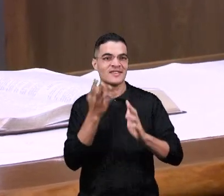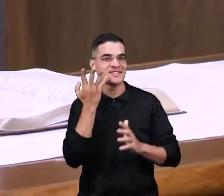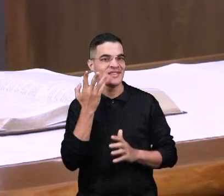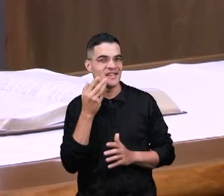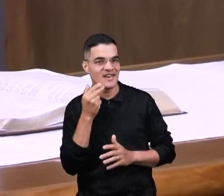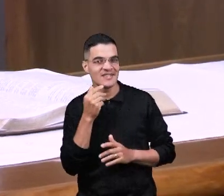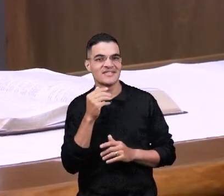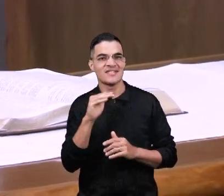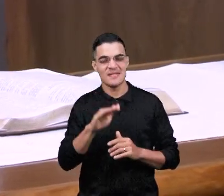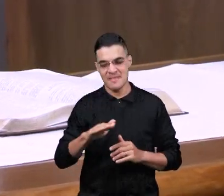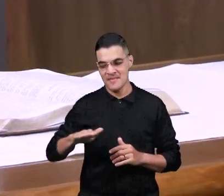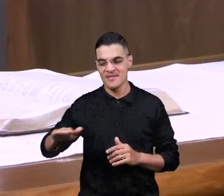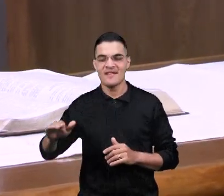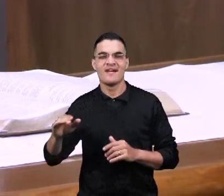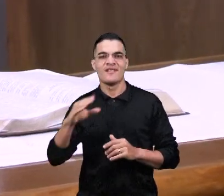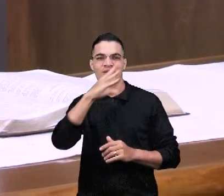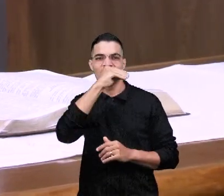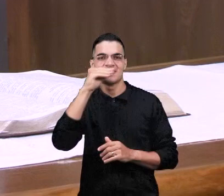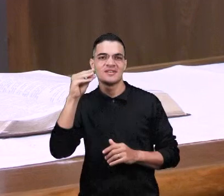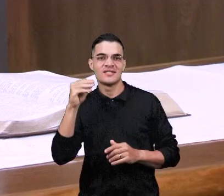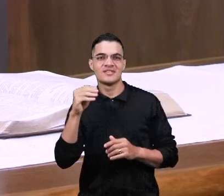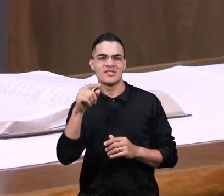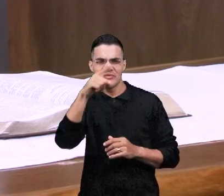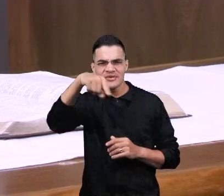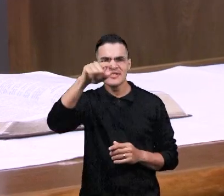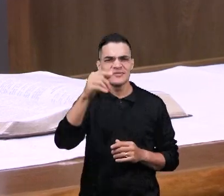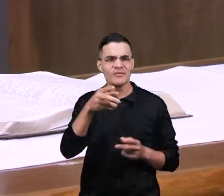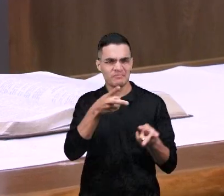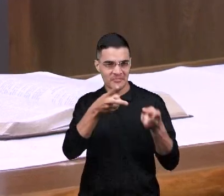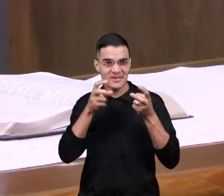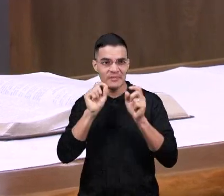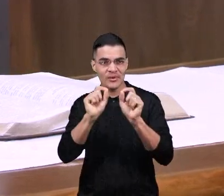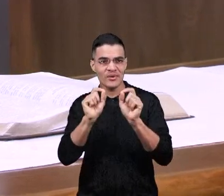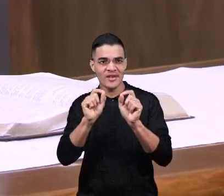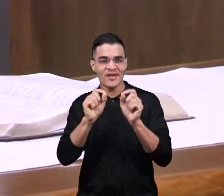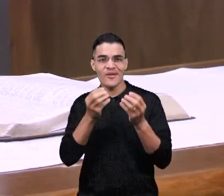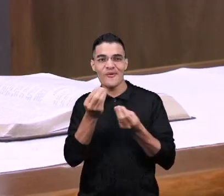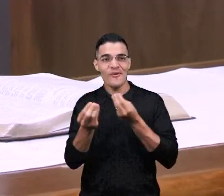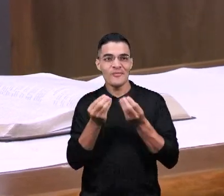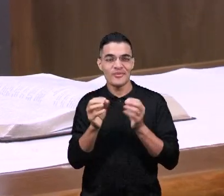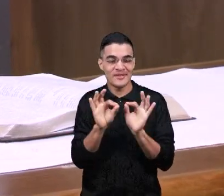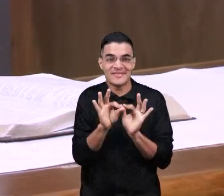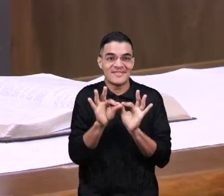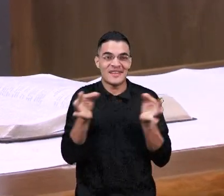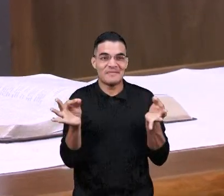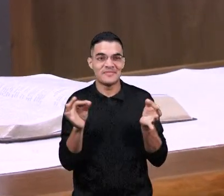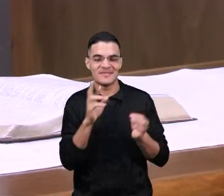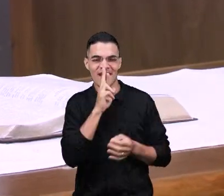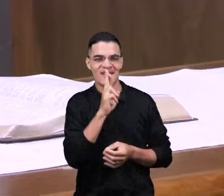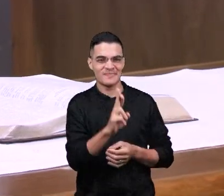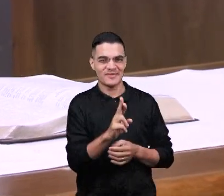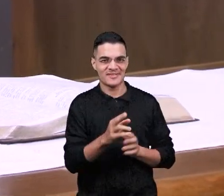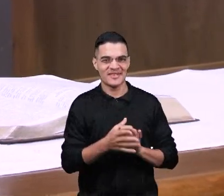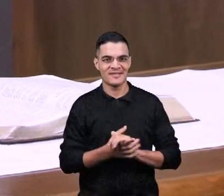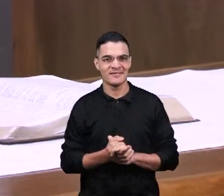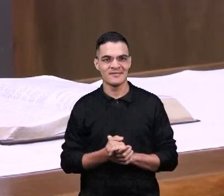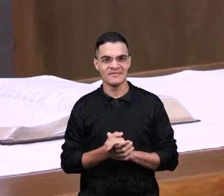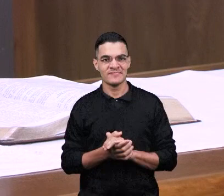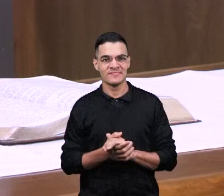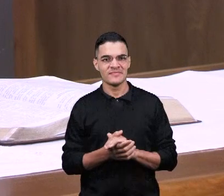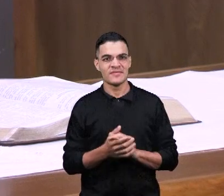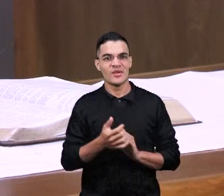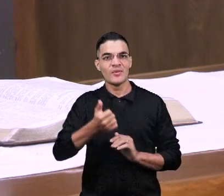intermédiaires et adolescents. Vous allez voir quelle profondeur et quelle spontanéité pour répondre à la question.